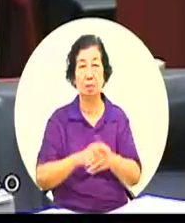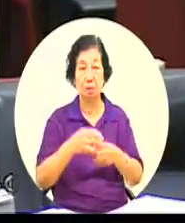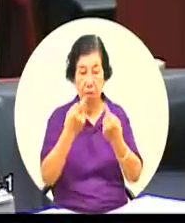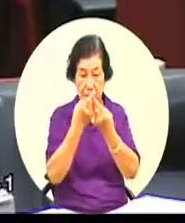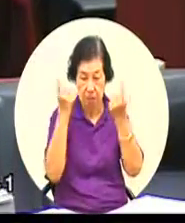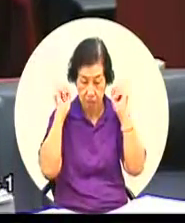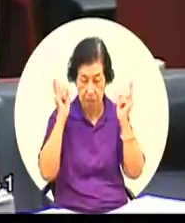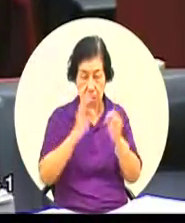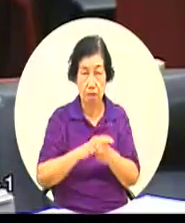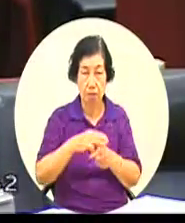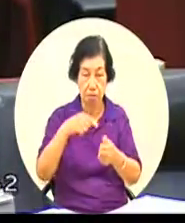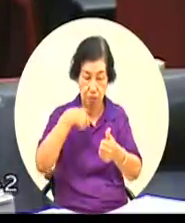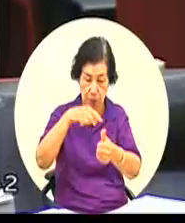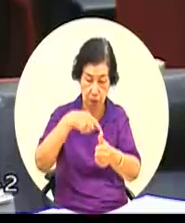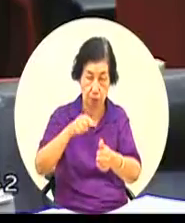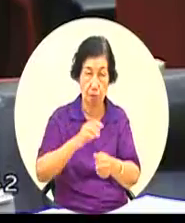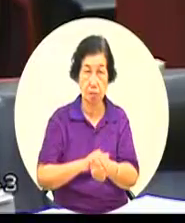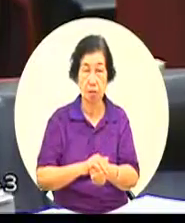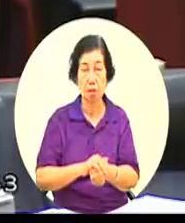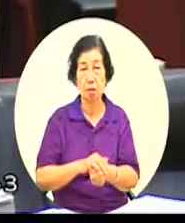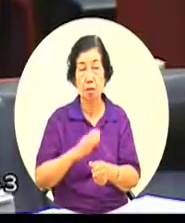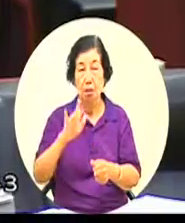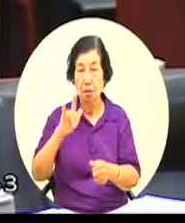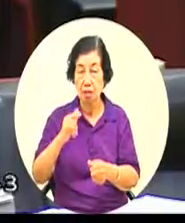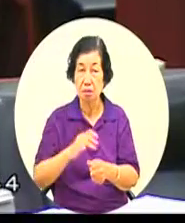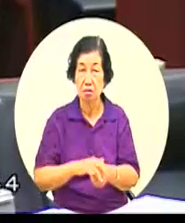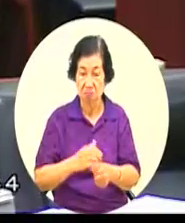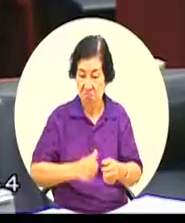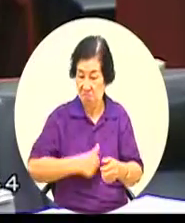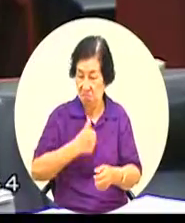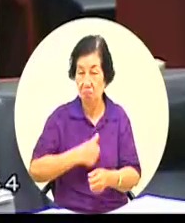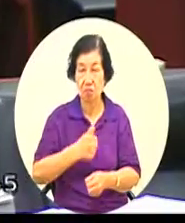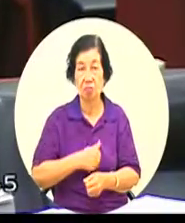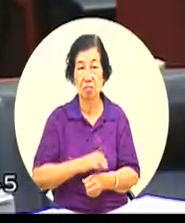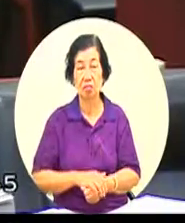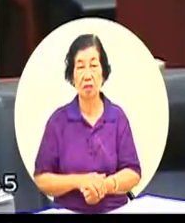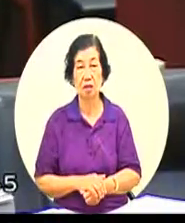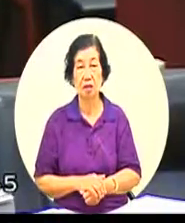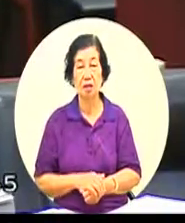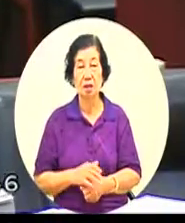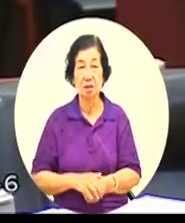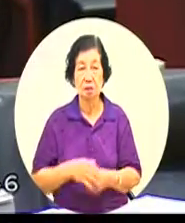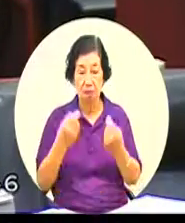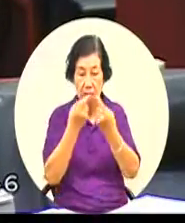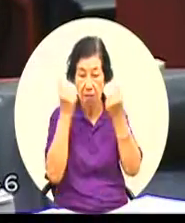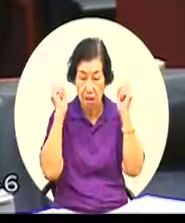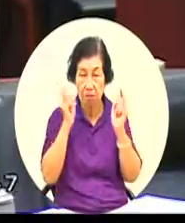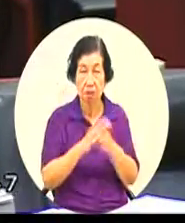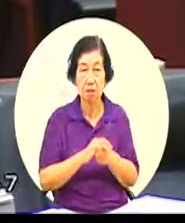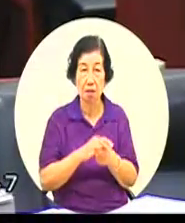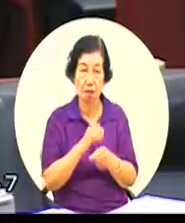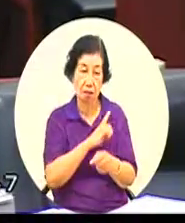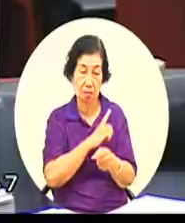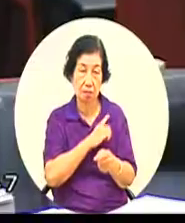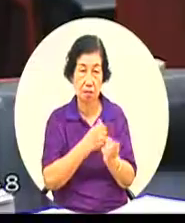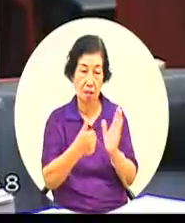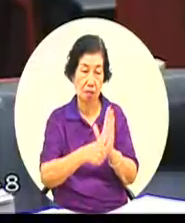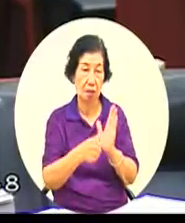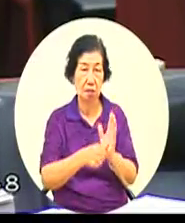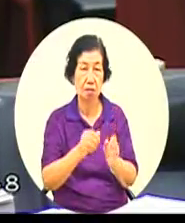册，伊讲二万真诶呢。大学生名是也名。